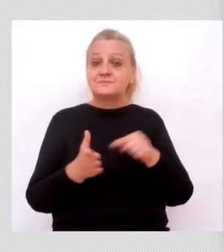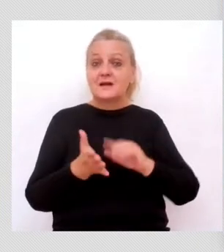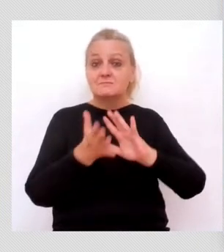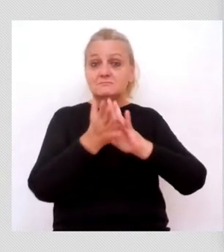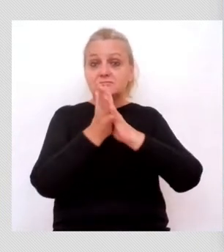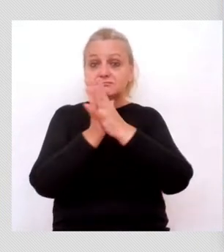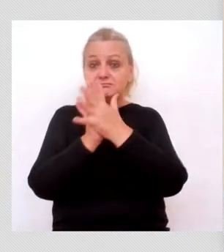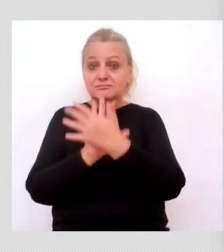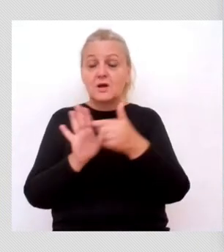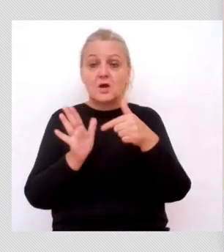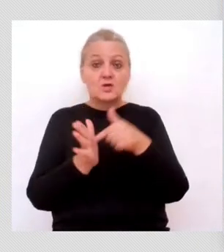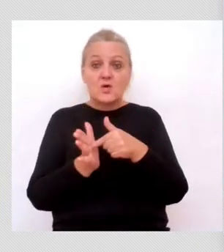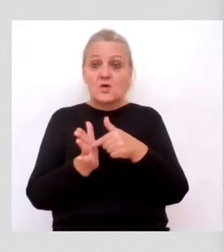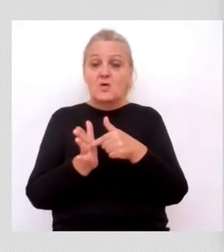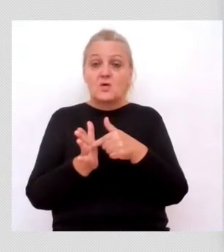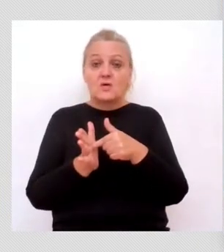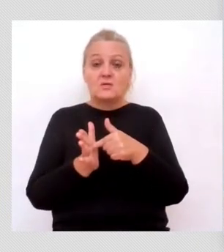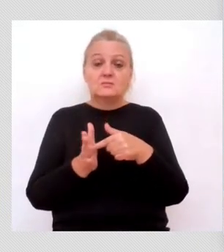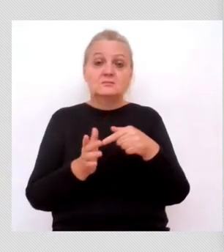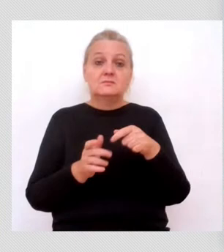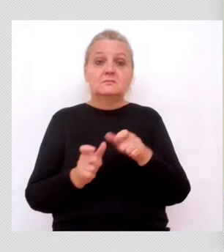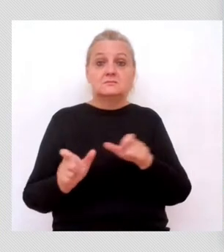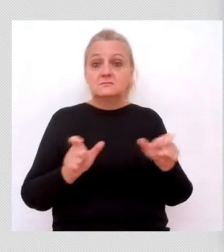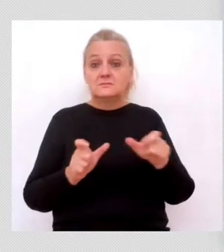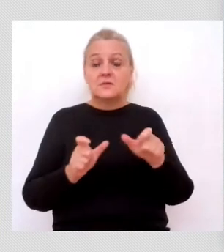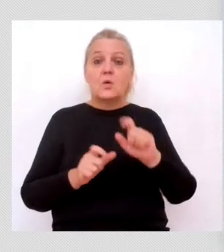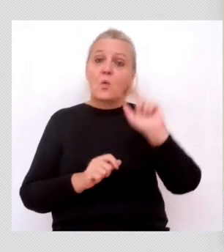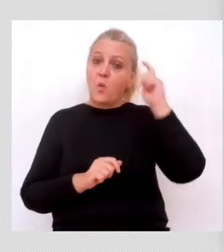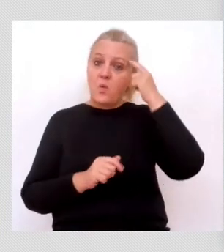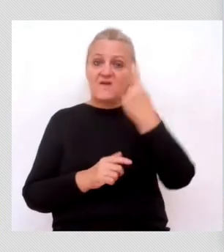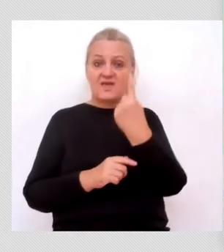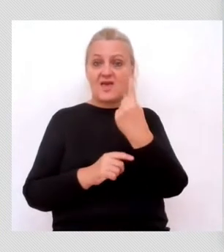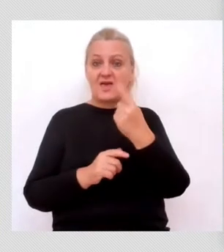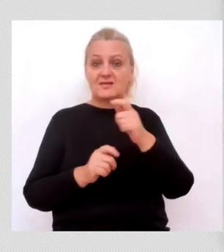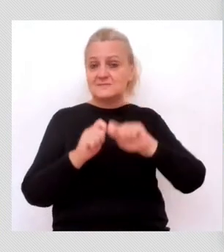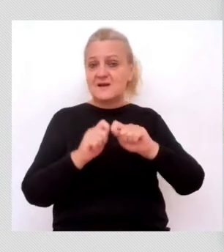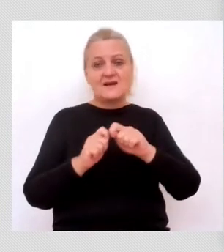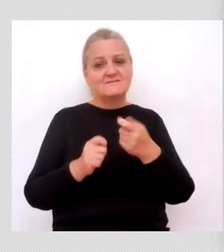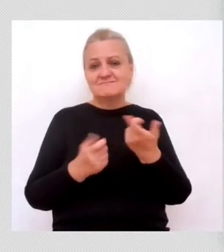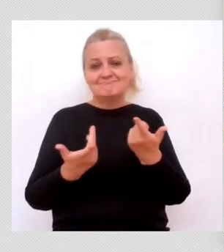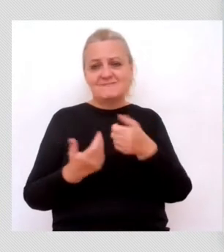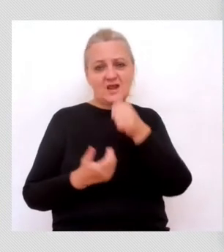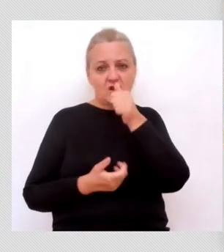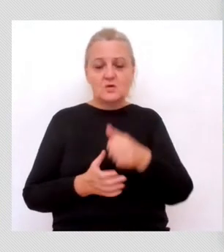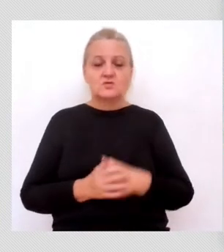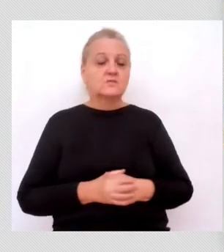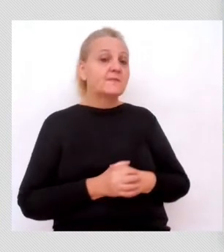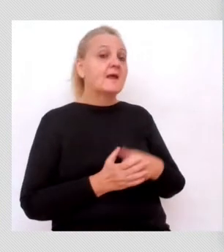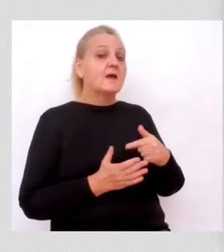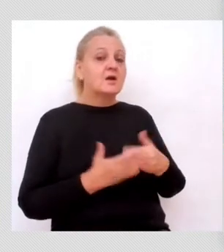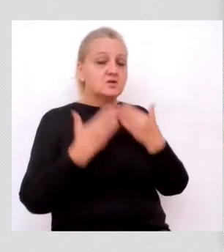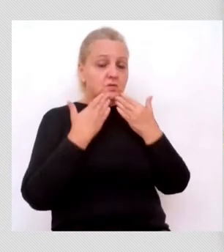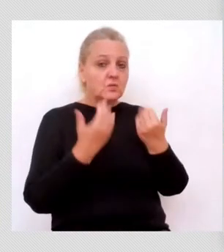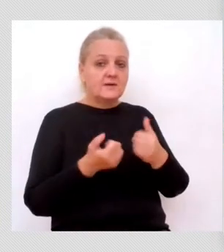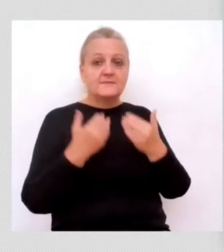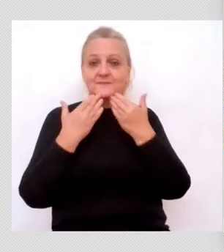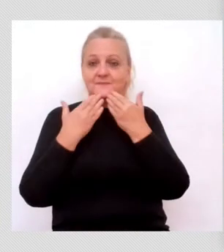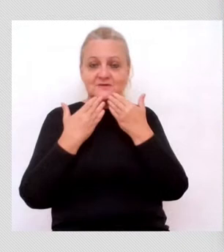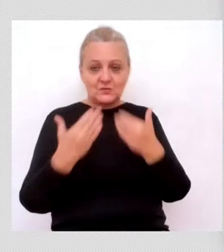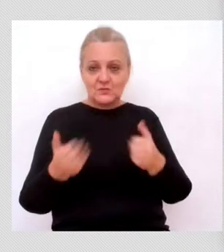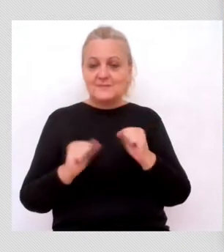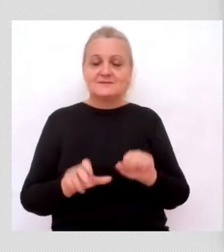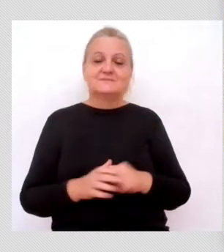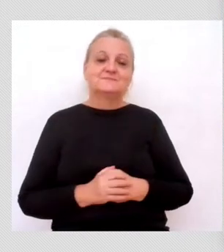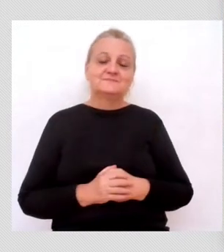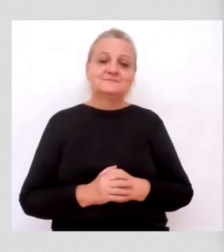się tego procesu z monitoringu scentralizować. Dziękuję. Dziękuję bardzo. Marcin